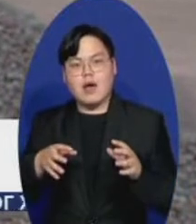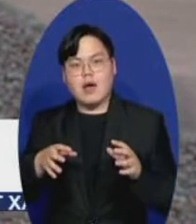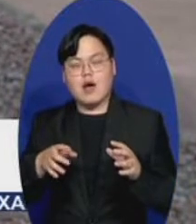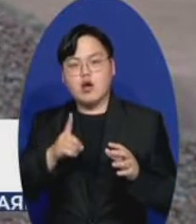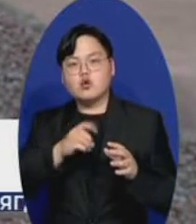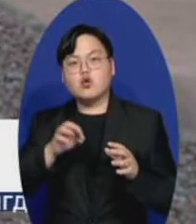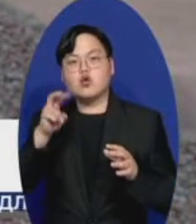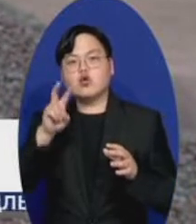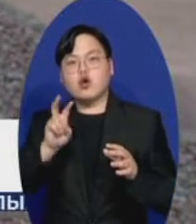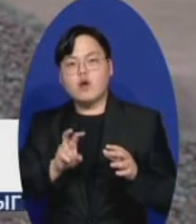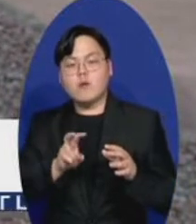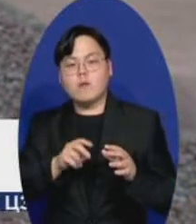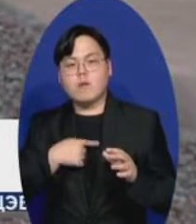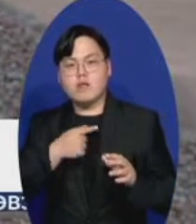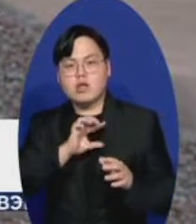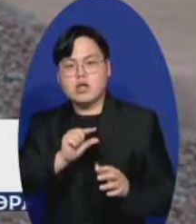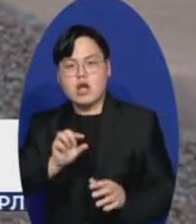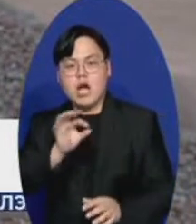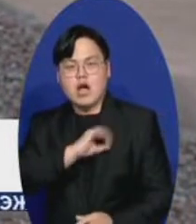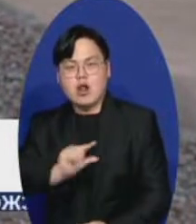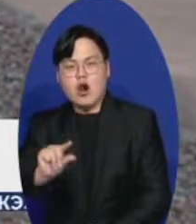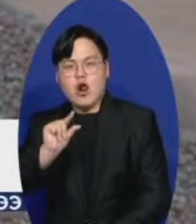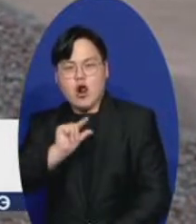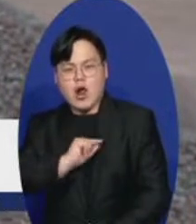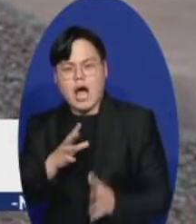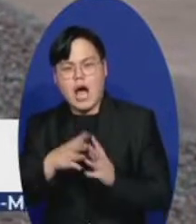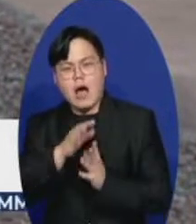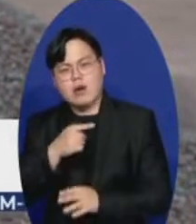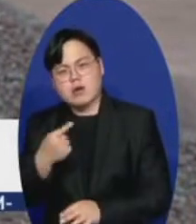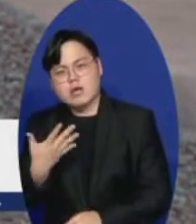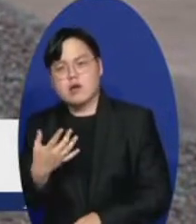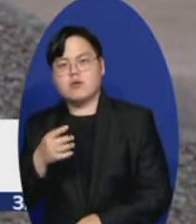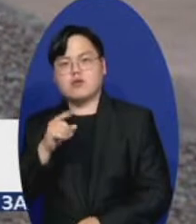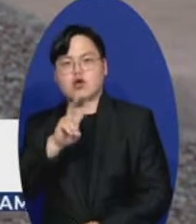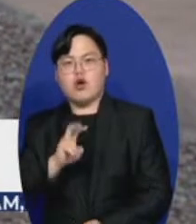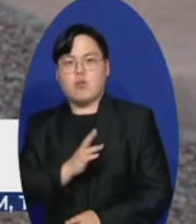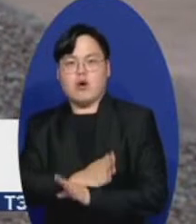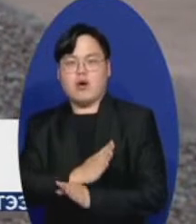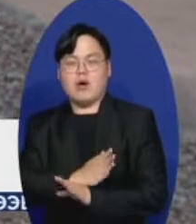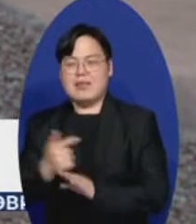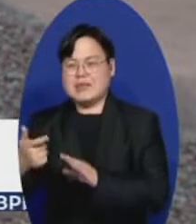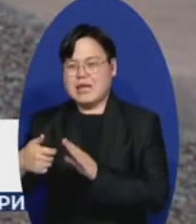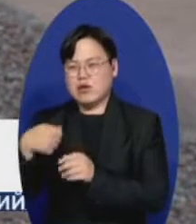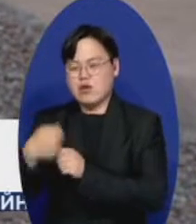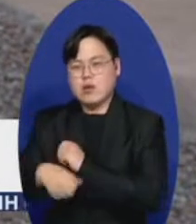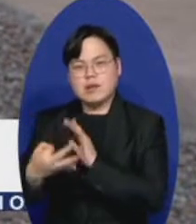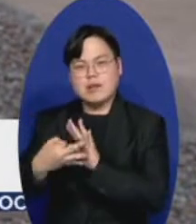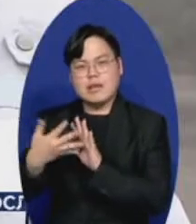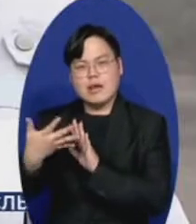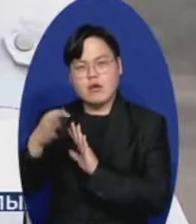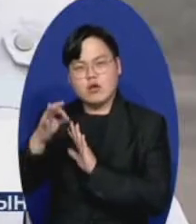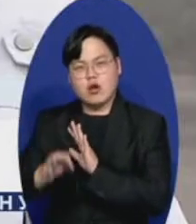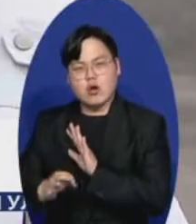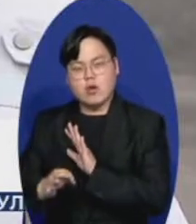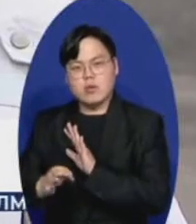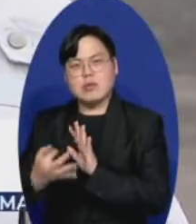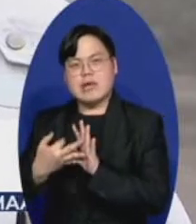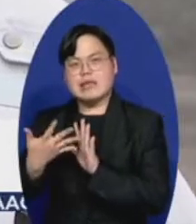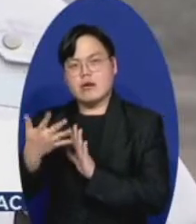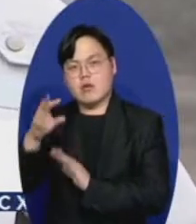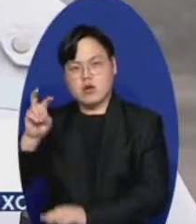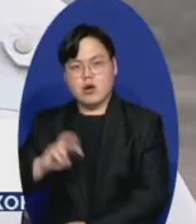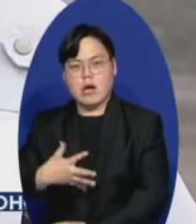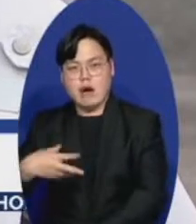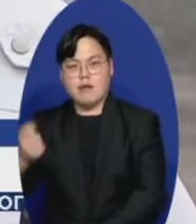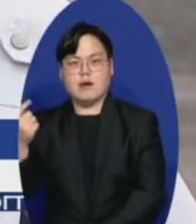100 доллараас бид нар ердөөсөө нэг 10-аас 15 доллар л олдог. Татвар төлсөн 85 долллараас давхардуулж аваад. Улаанбаатар